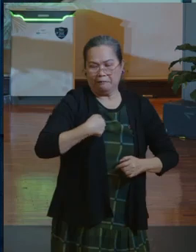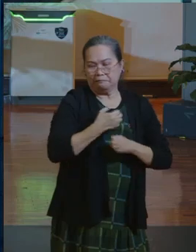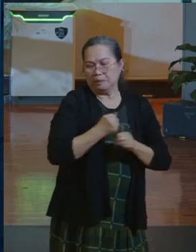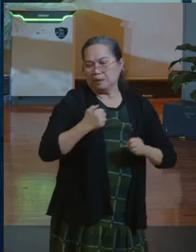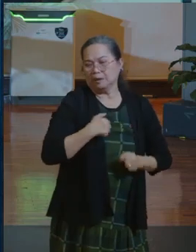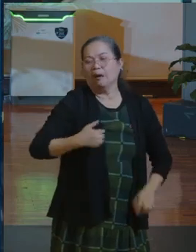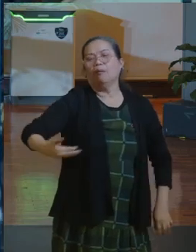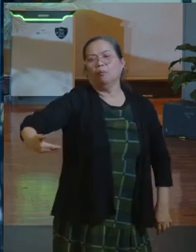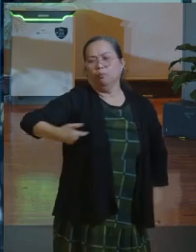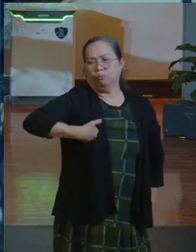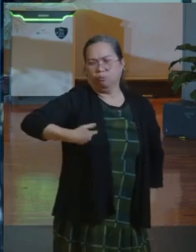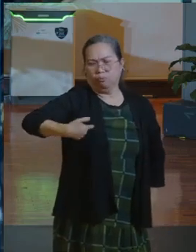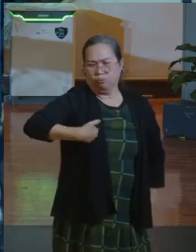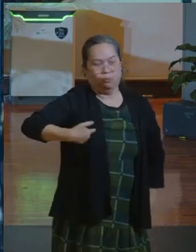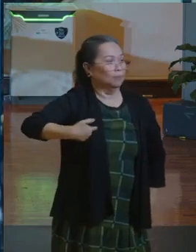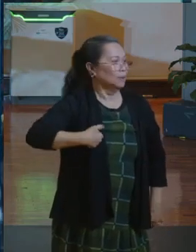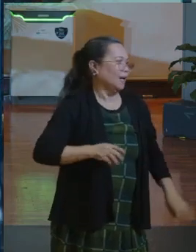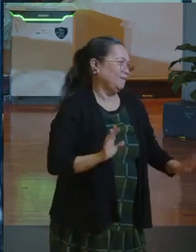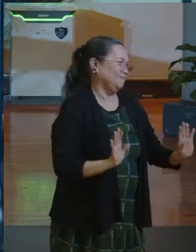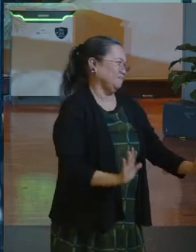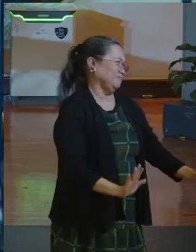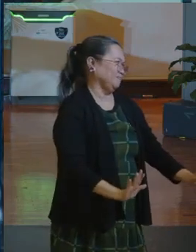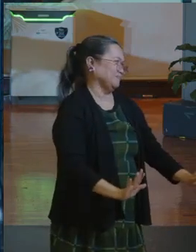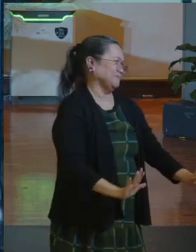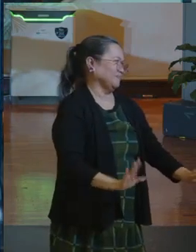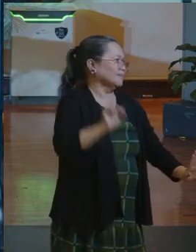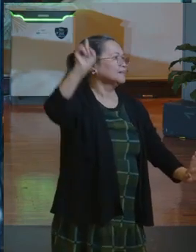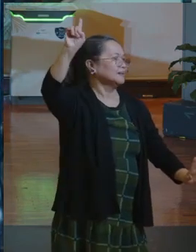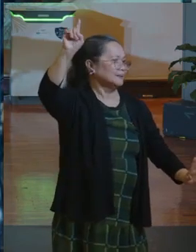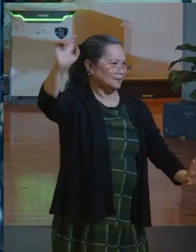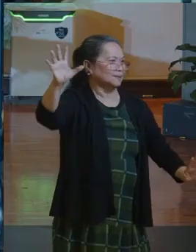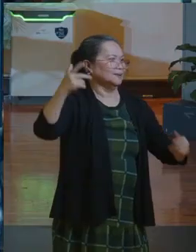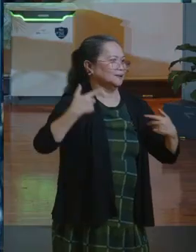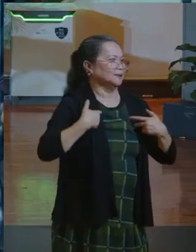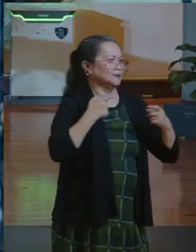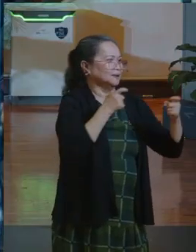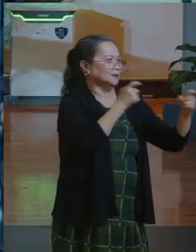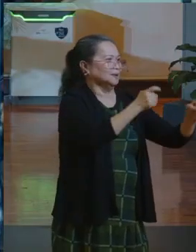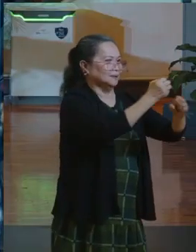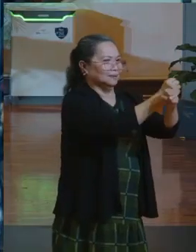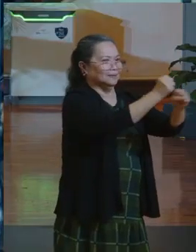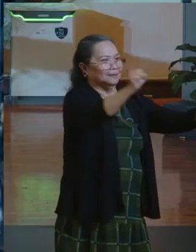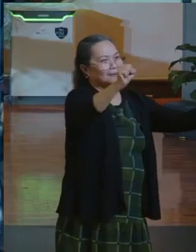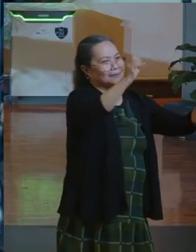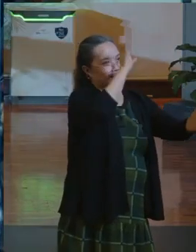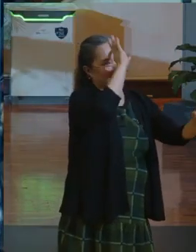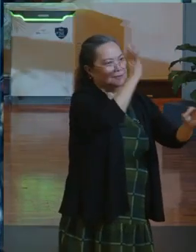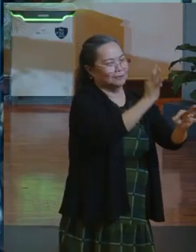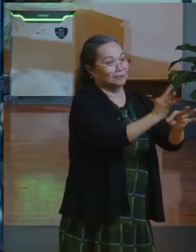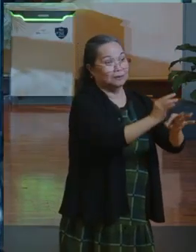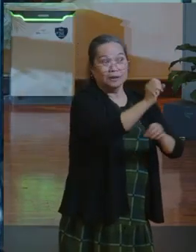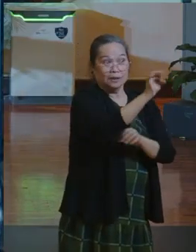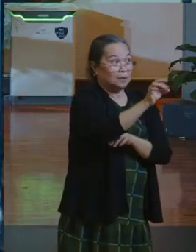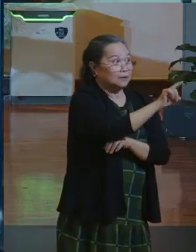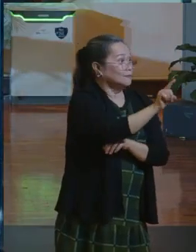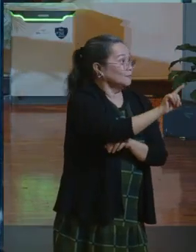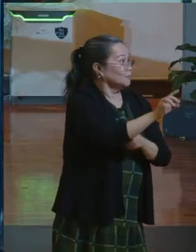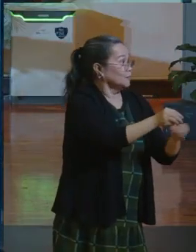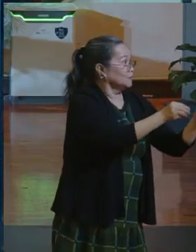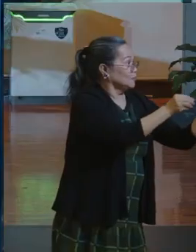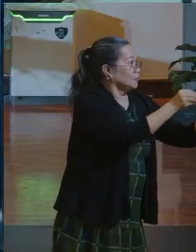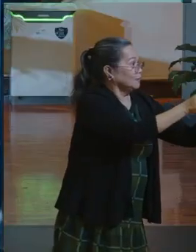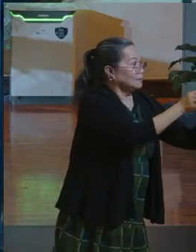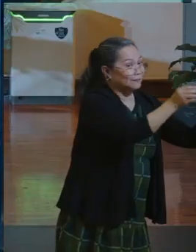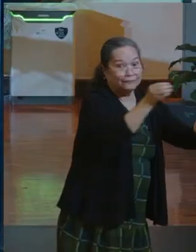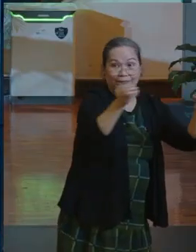Pag-pray natin na sana magkaroon din sila ng gift of saving faith. Kung ano yung binigay sa atin,